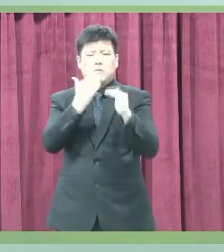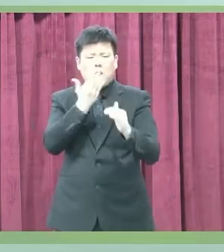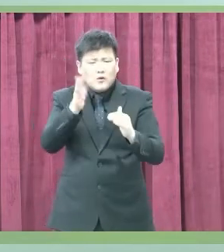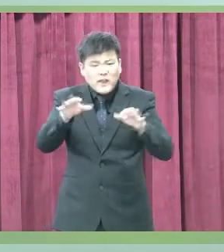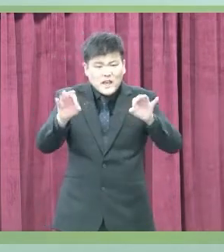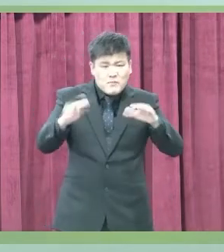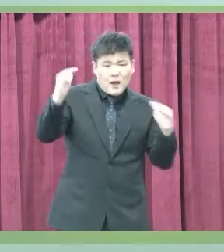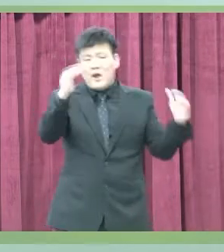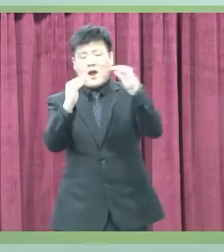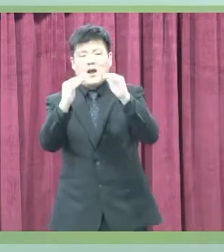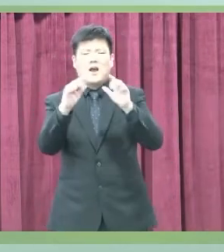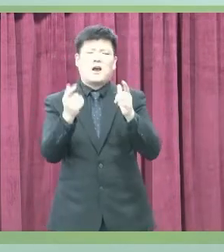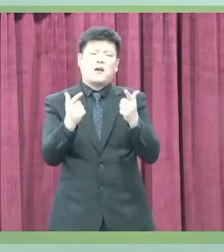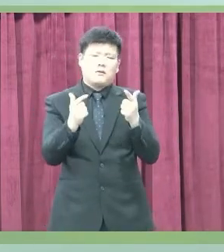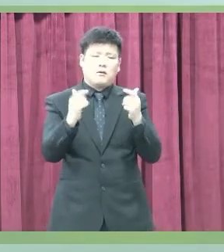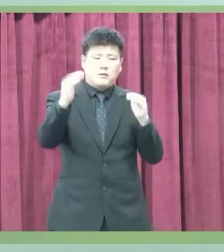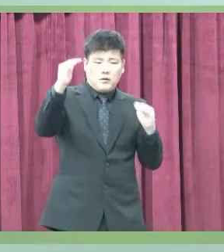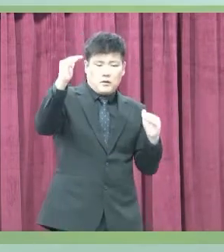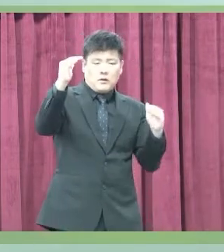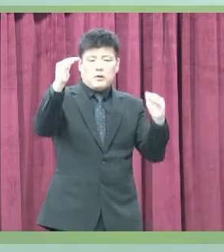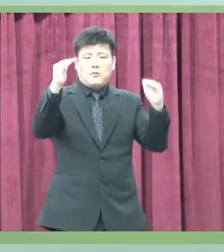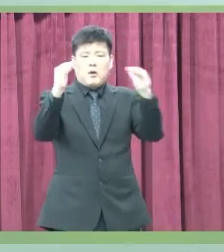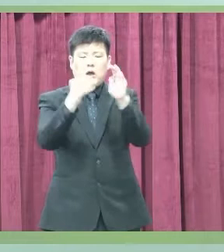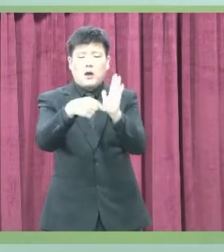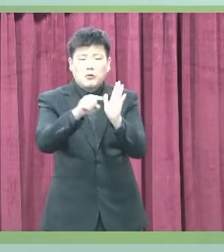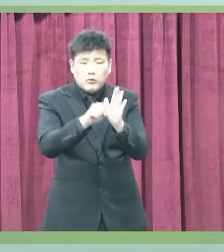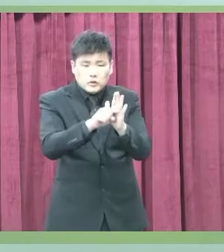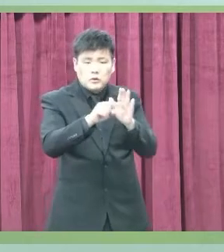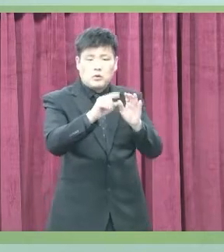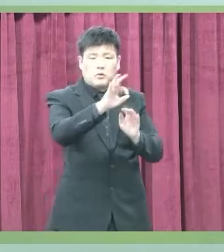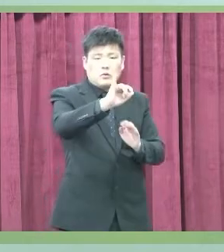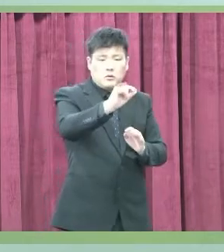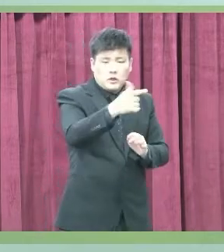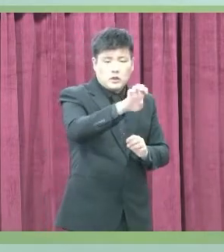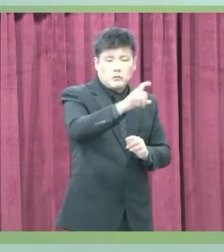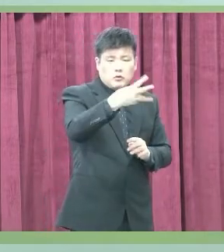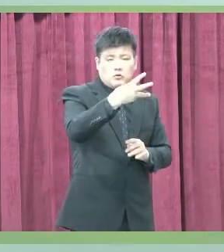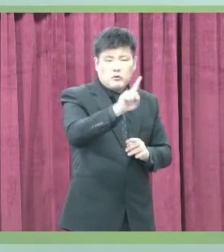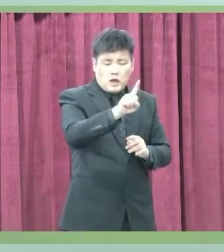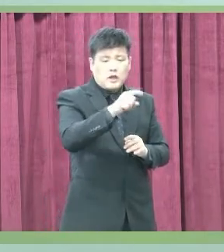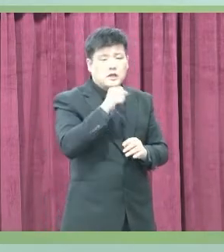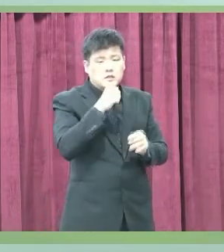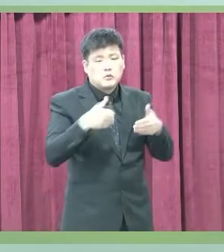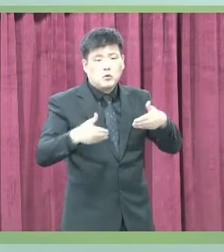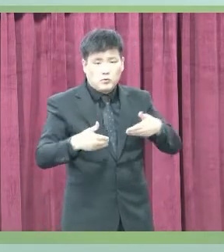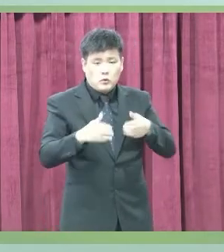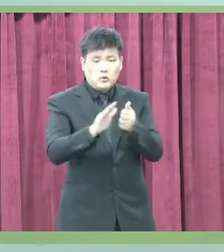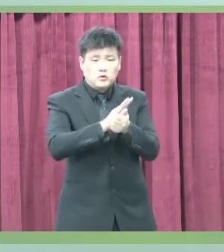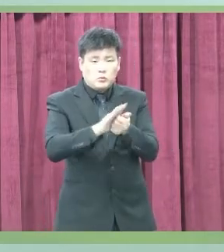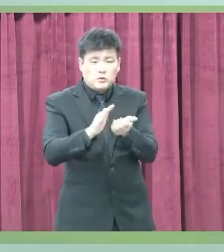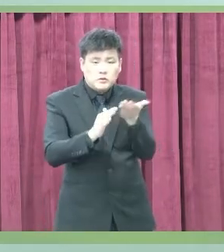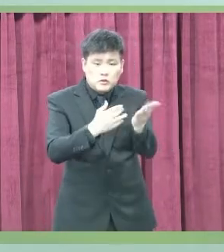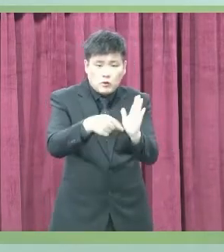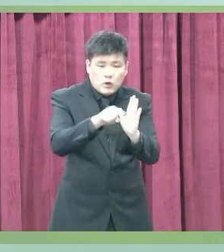향상되지는 않습니다. 그렇게 하기 위해서는 인프라 지표가 있어야 됩니다. 즉 서비스 공급 체계가 이루어져야 되고 서비스를 제공하기